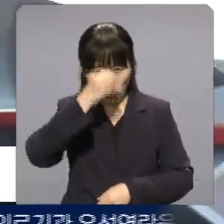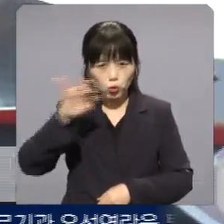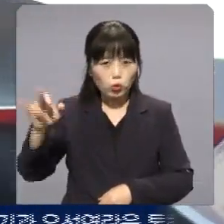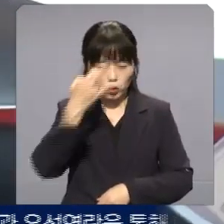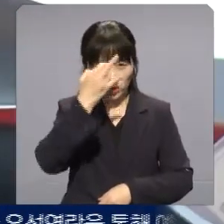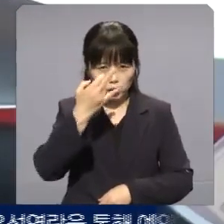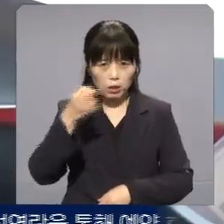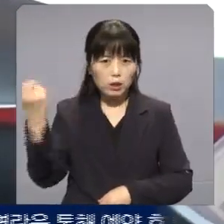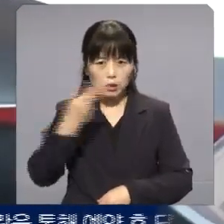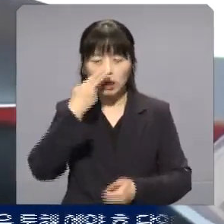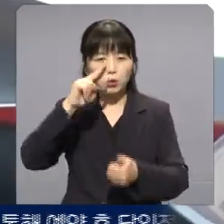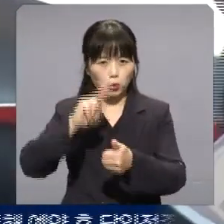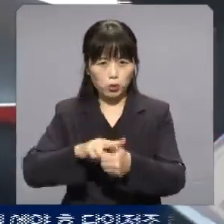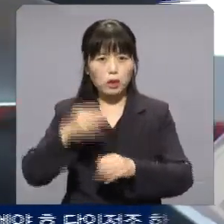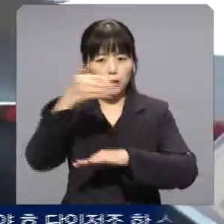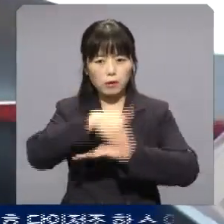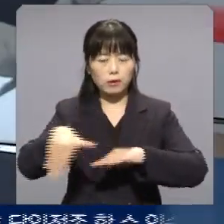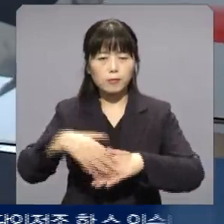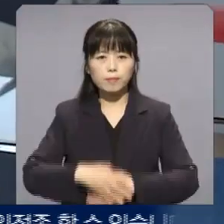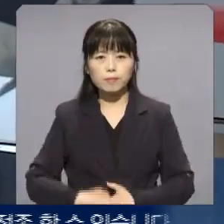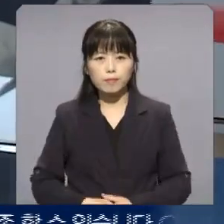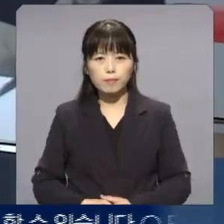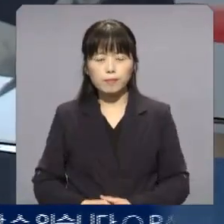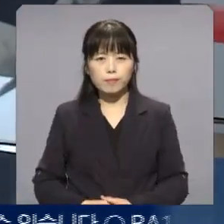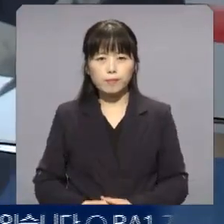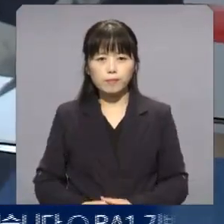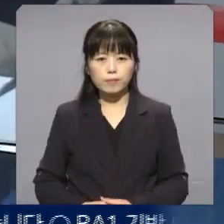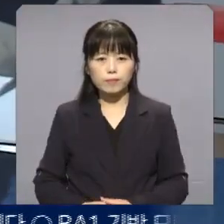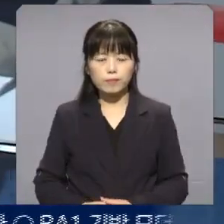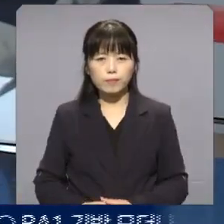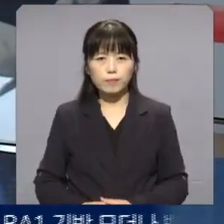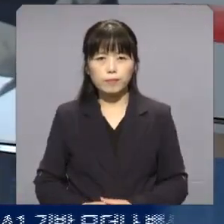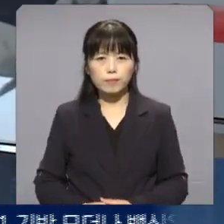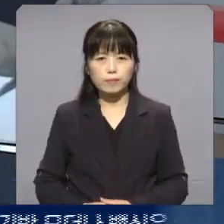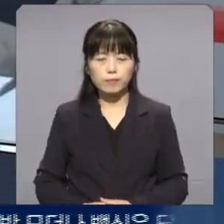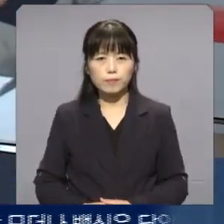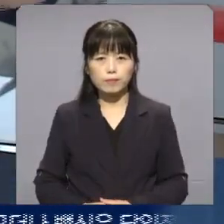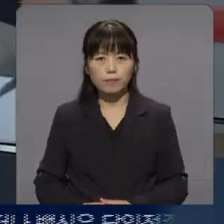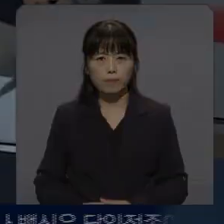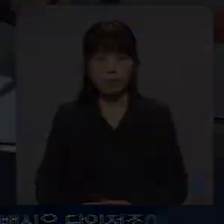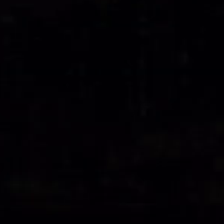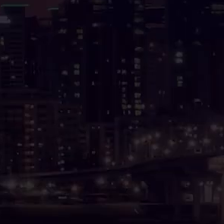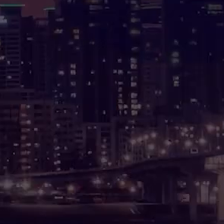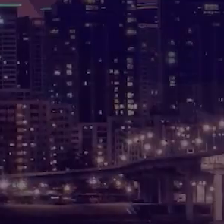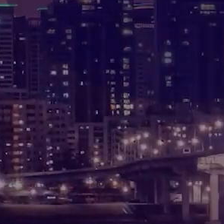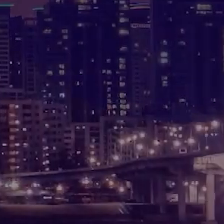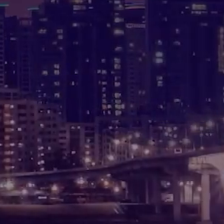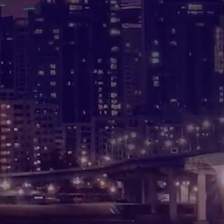다시 도전한다는 방침입니다. OBS 뉴스 갈태웅입니다.